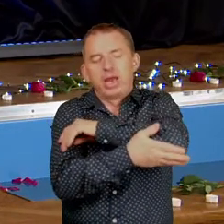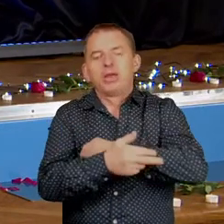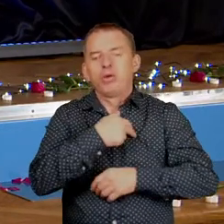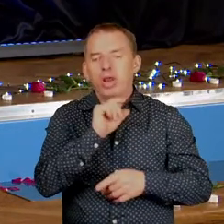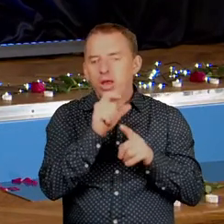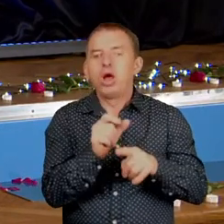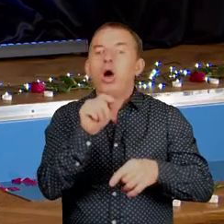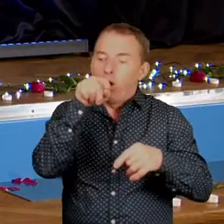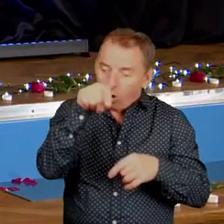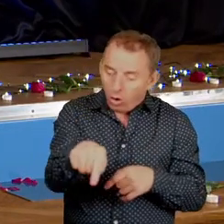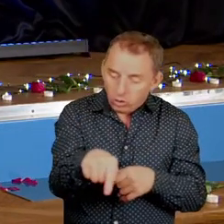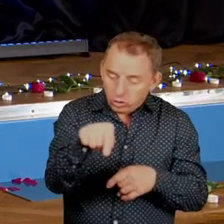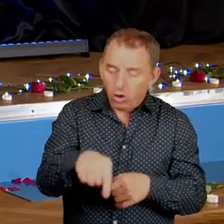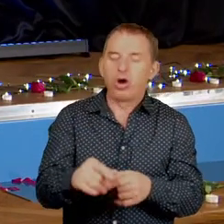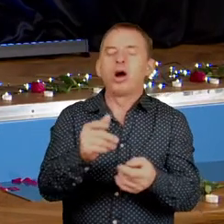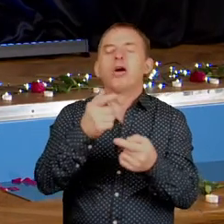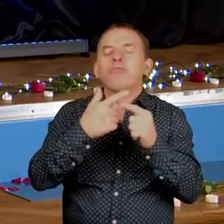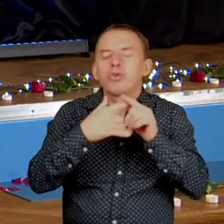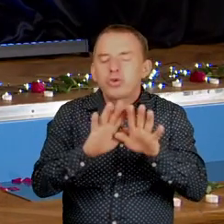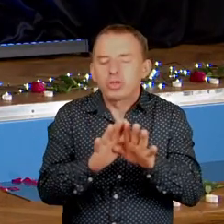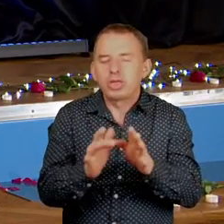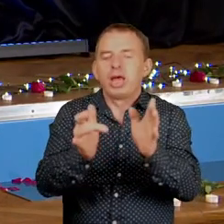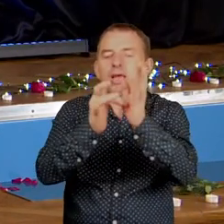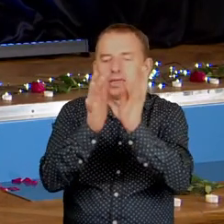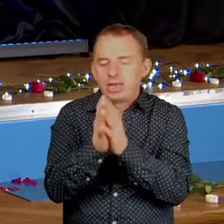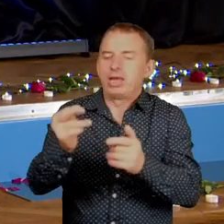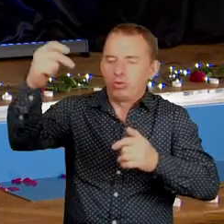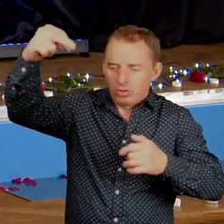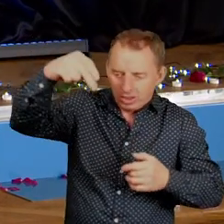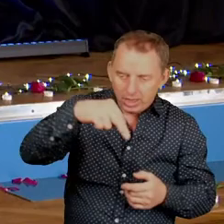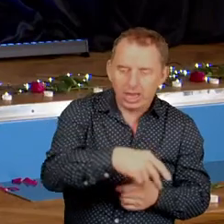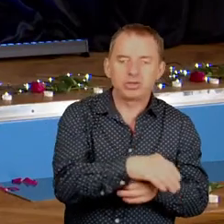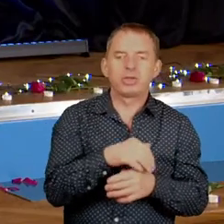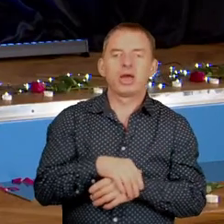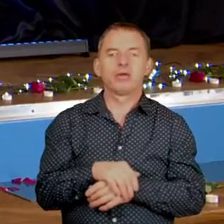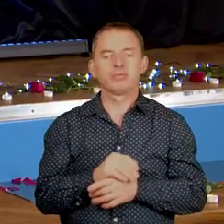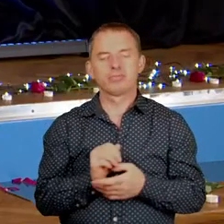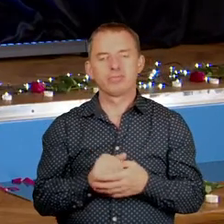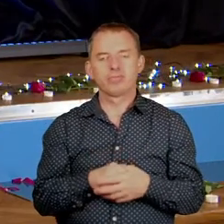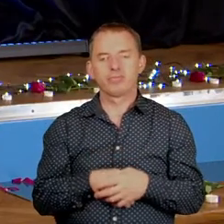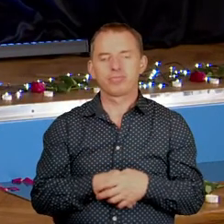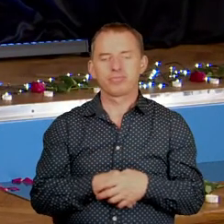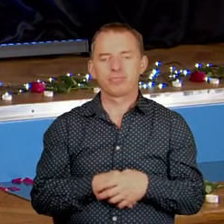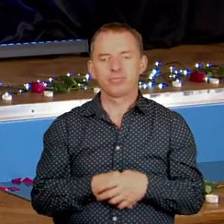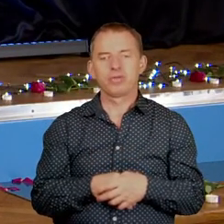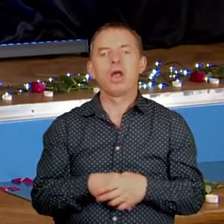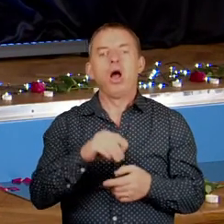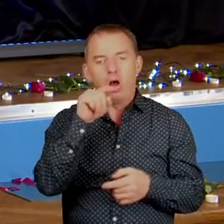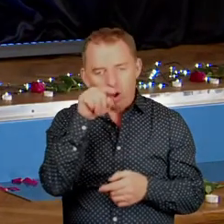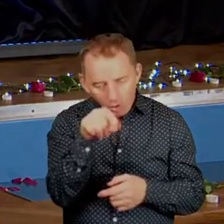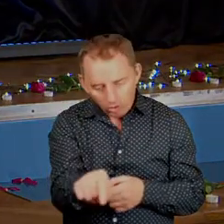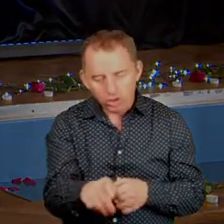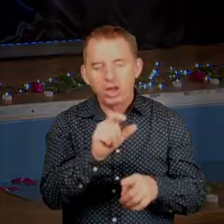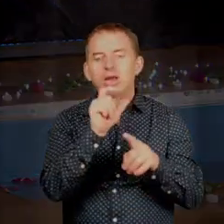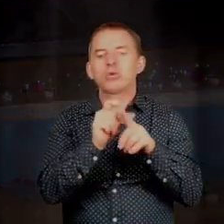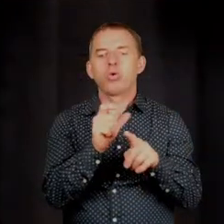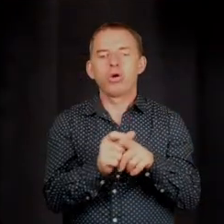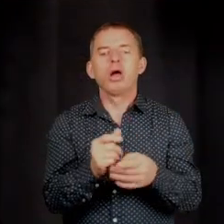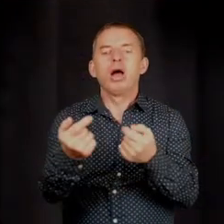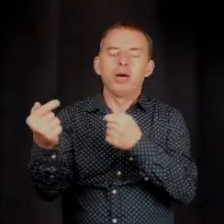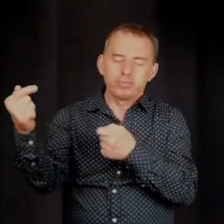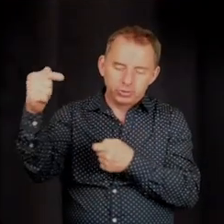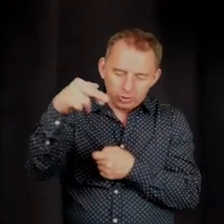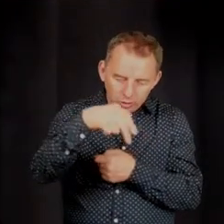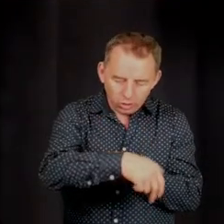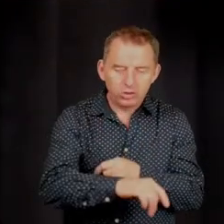Oto Jezus nadejdzie. Those words bring joy to our souls. Christ will come. Oto te słowa przynoszą